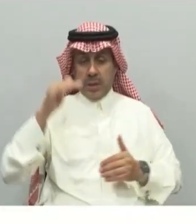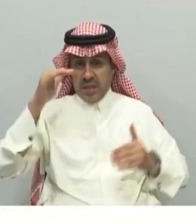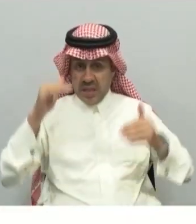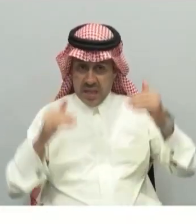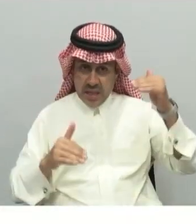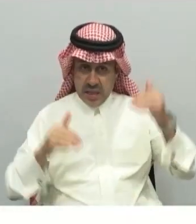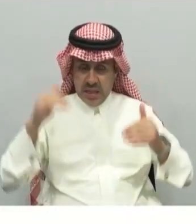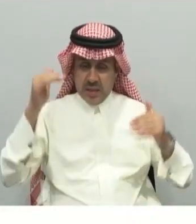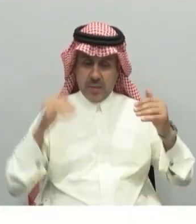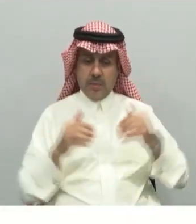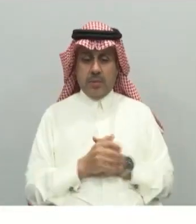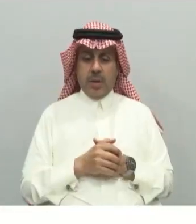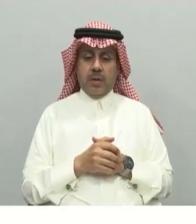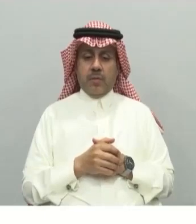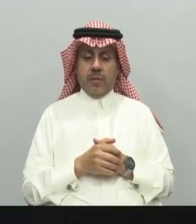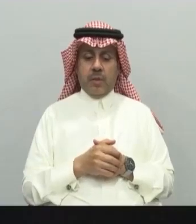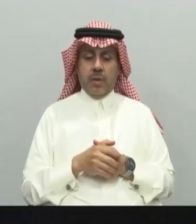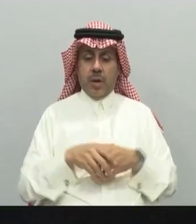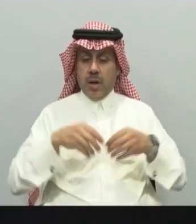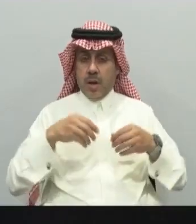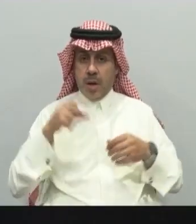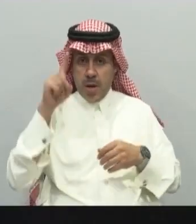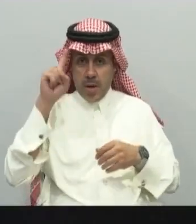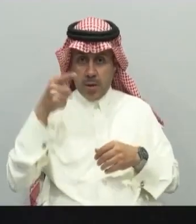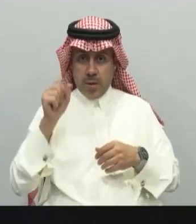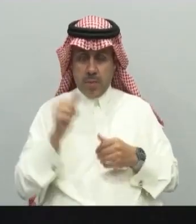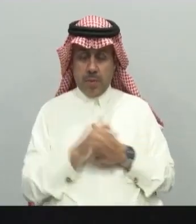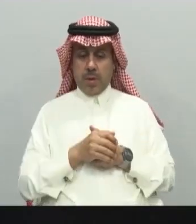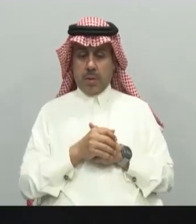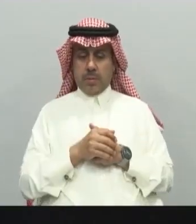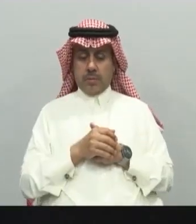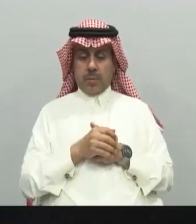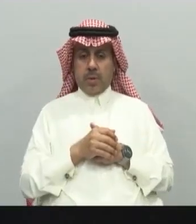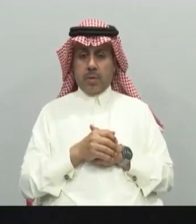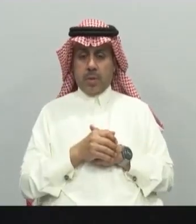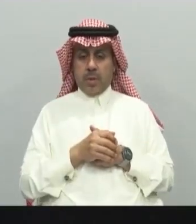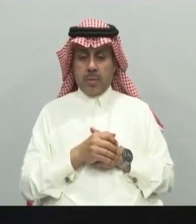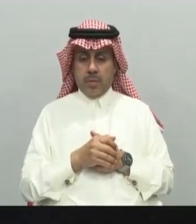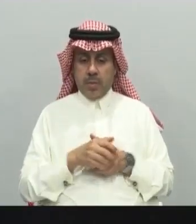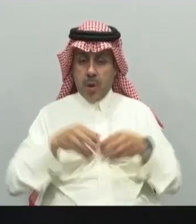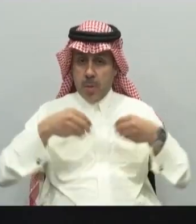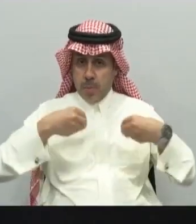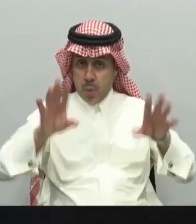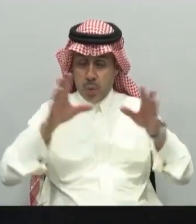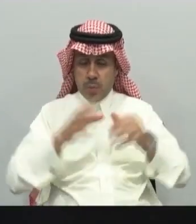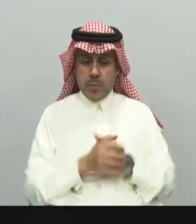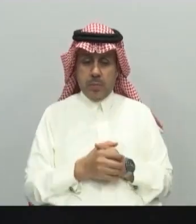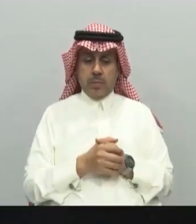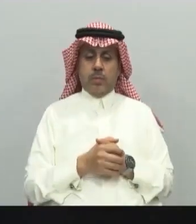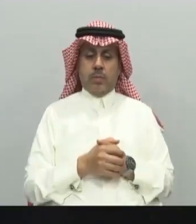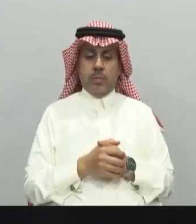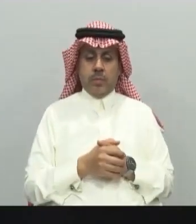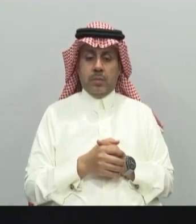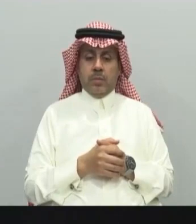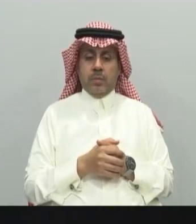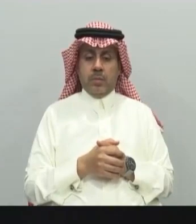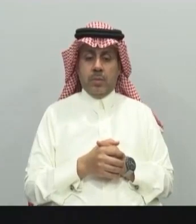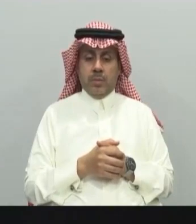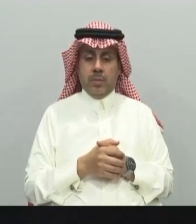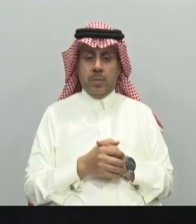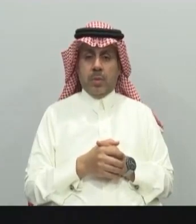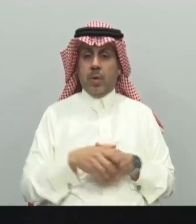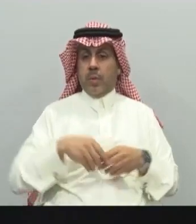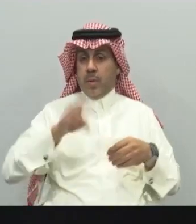الى محور جدا مهم في درسنا وهو الوقوف على الفروق بين ربا الديون